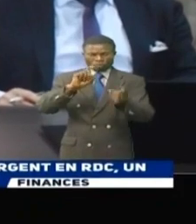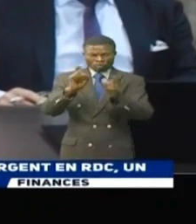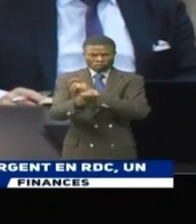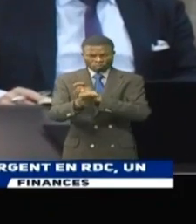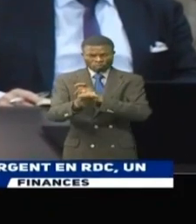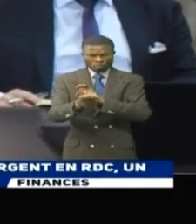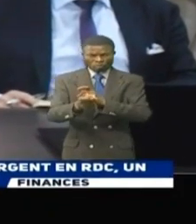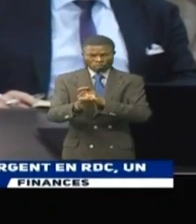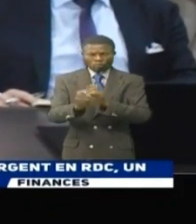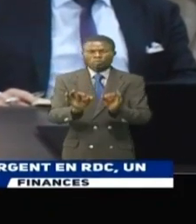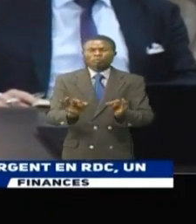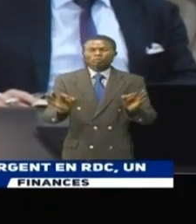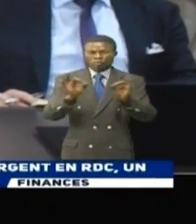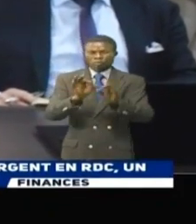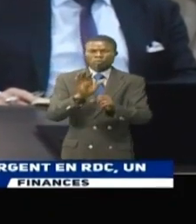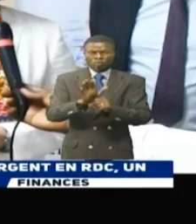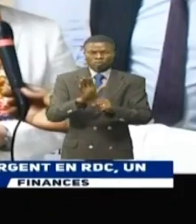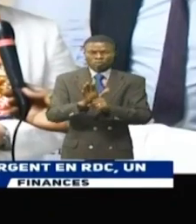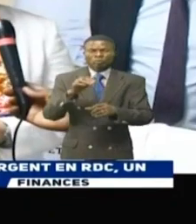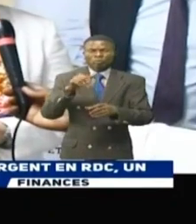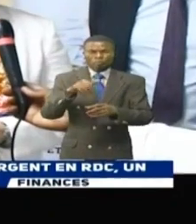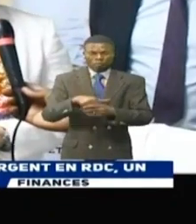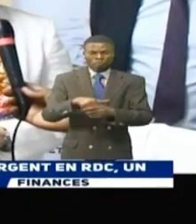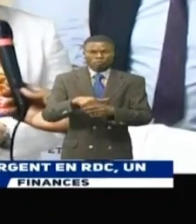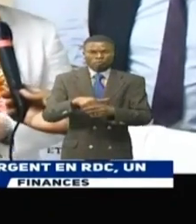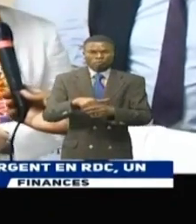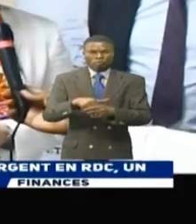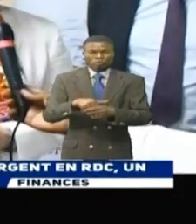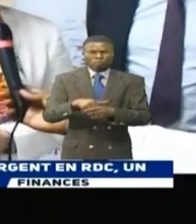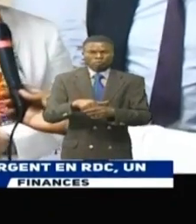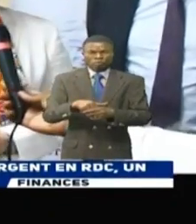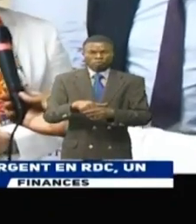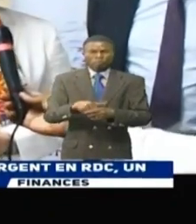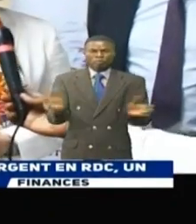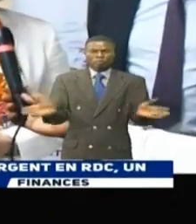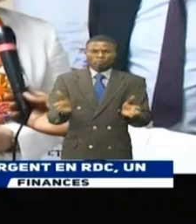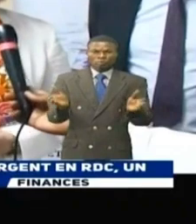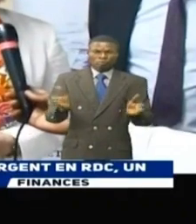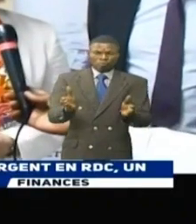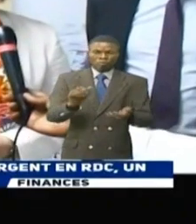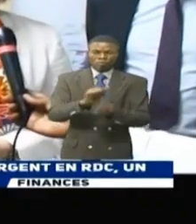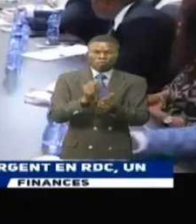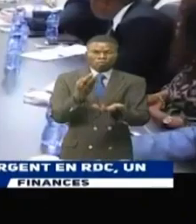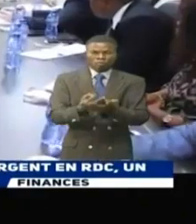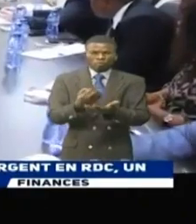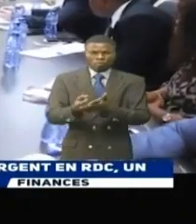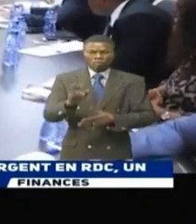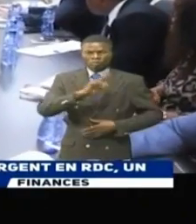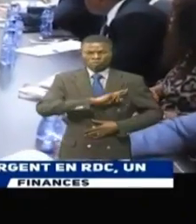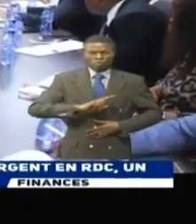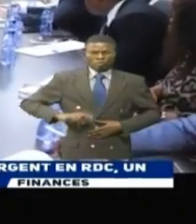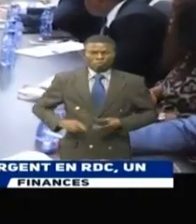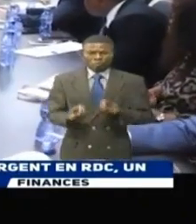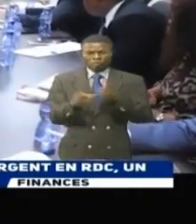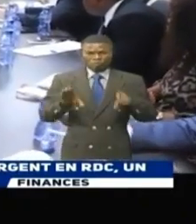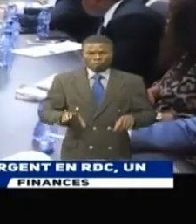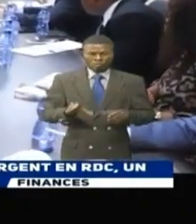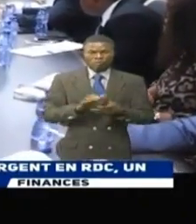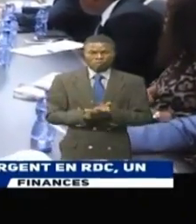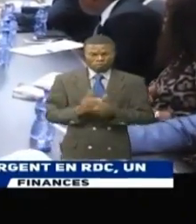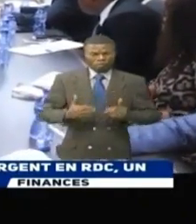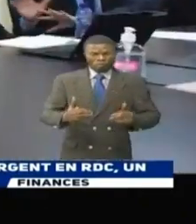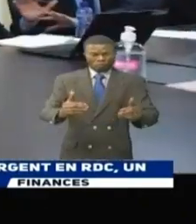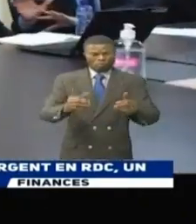très très importante au niveau de renforcement institutionnel de la RDC. La CNRF entend poursuivre